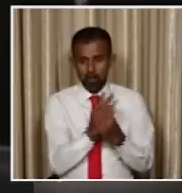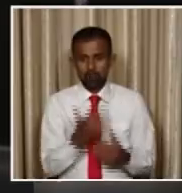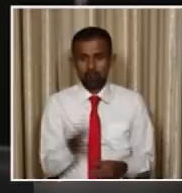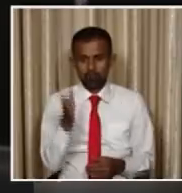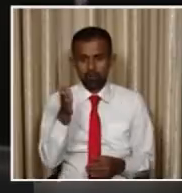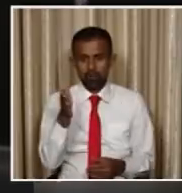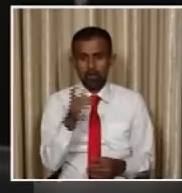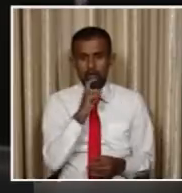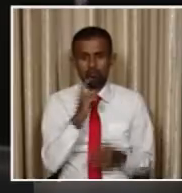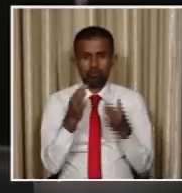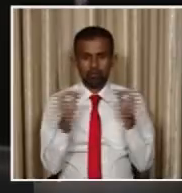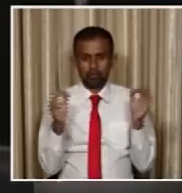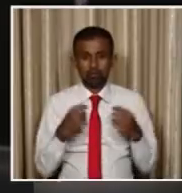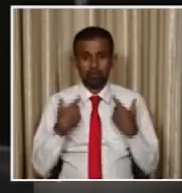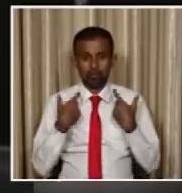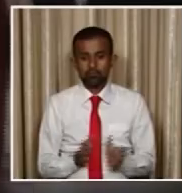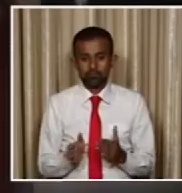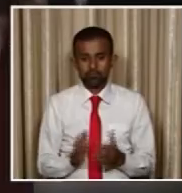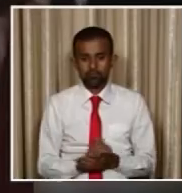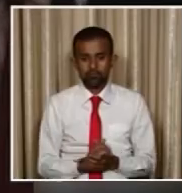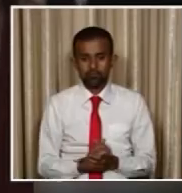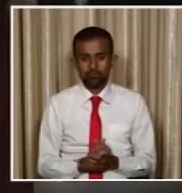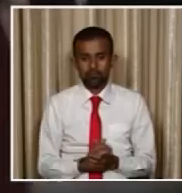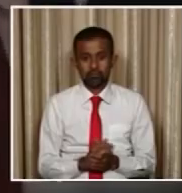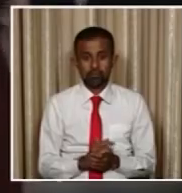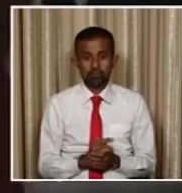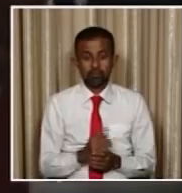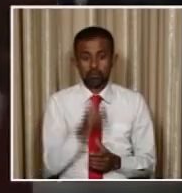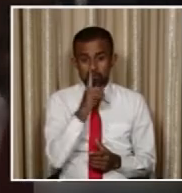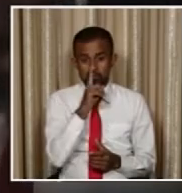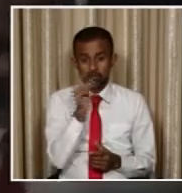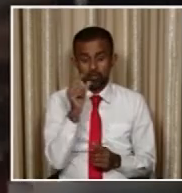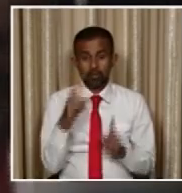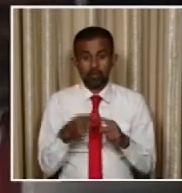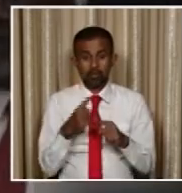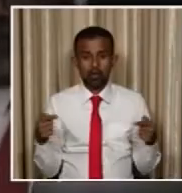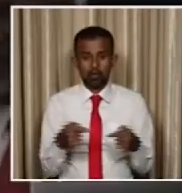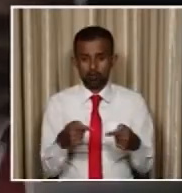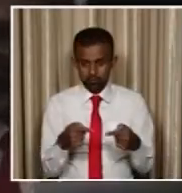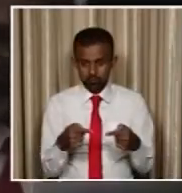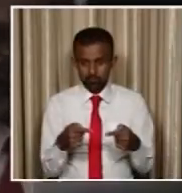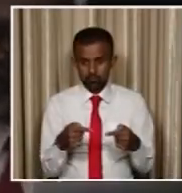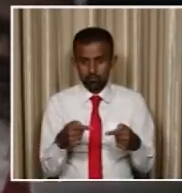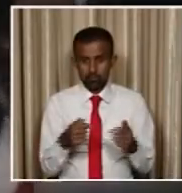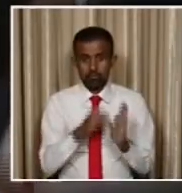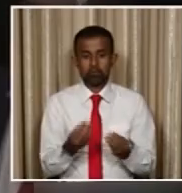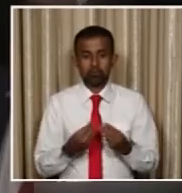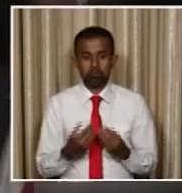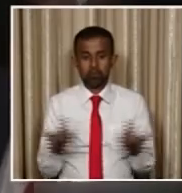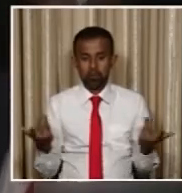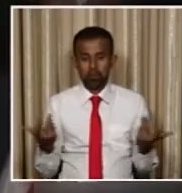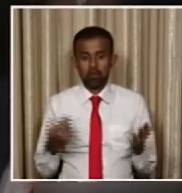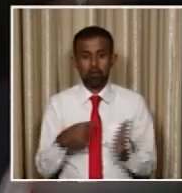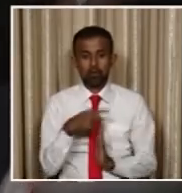තිබ්බා ඔය නඩුව නිදාස් කරගත්තේ රාජපක්ෂලට වින්සෙන්ට් වෙන්න බ්ලූ ඩයිමන්ඩ් එකටයි එක්ස්ප්‍රස් පල් නෞකාවටයි අද ඒ වේ වන්දි ගන්න බැරුව